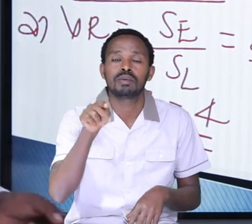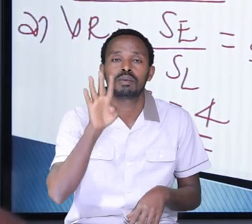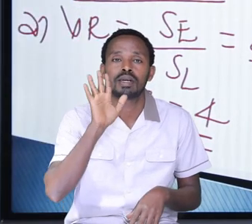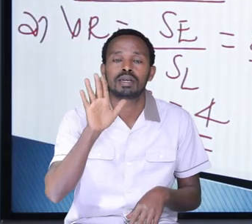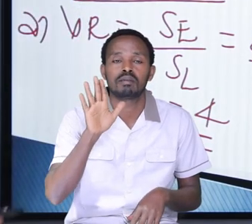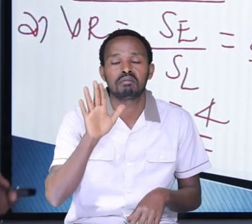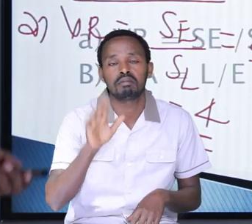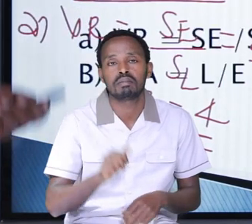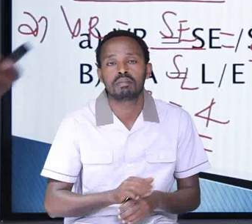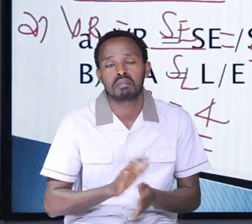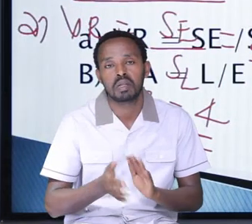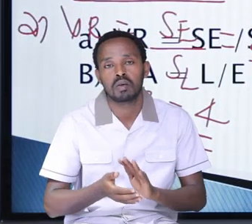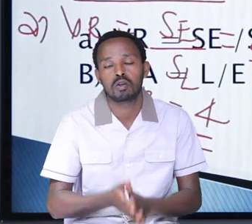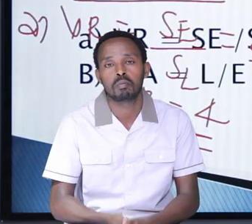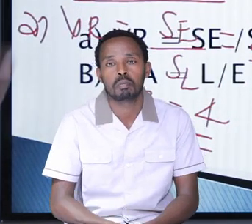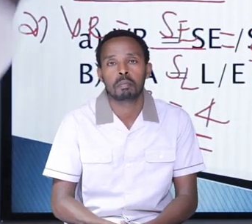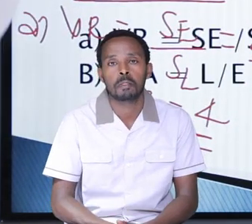thatetes jechuda